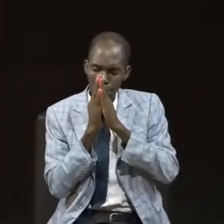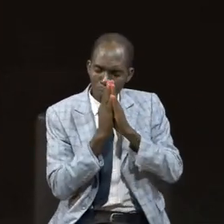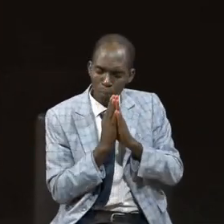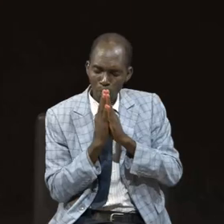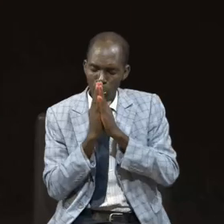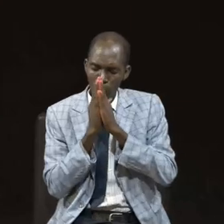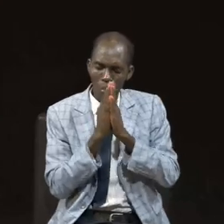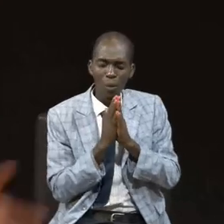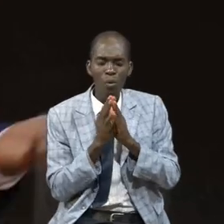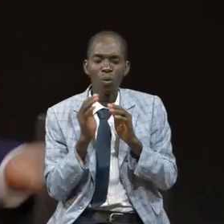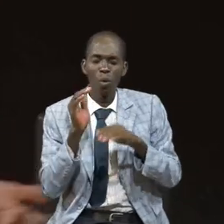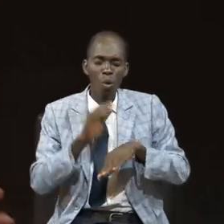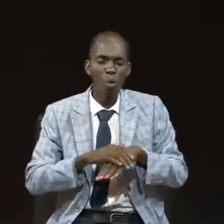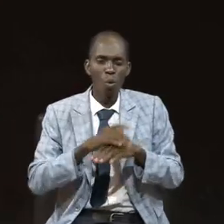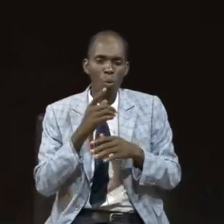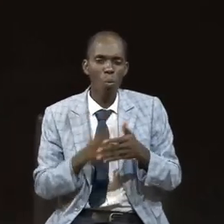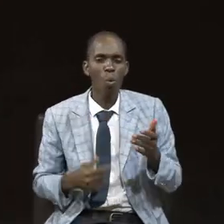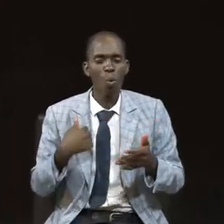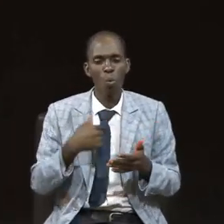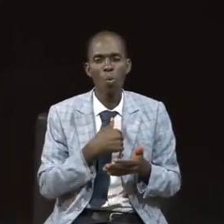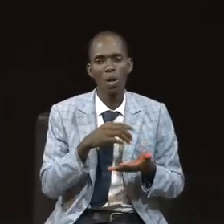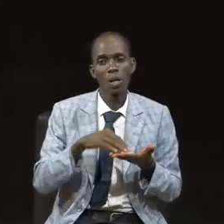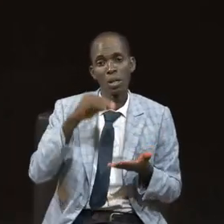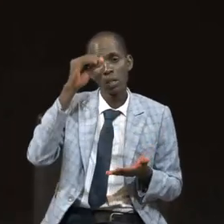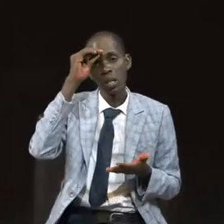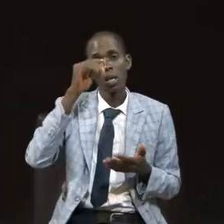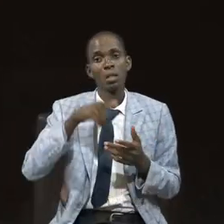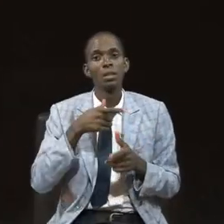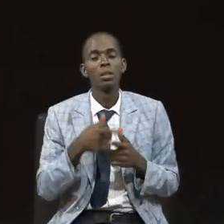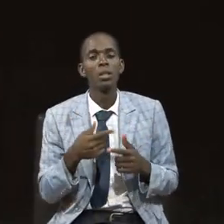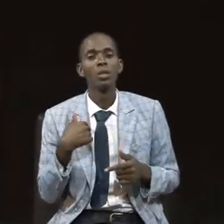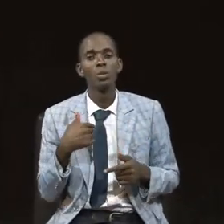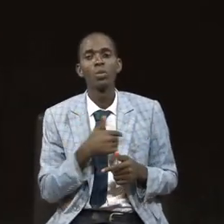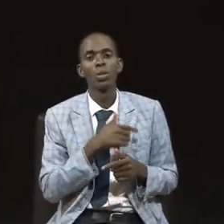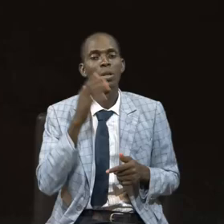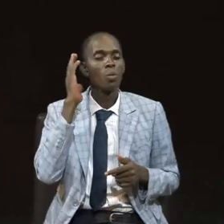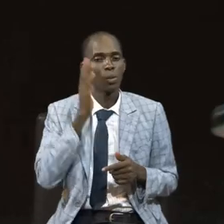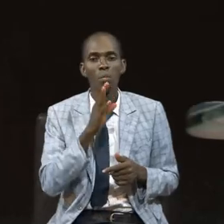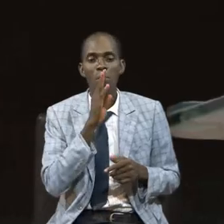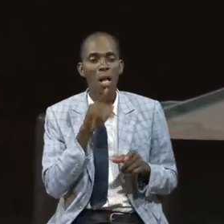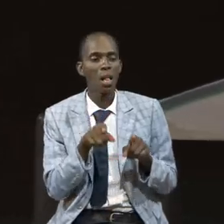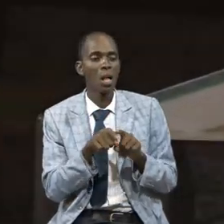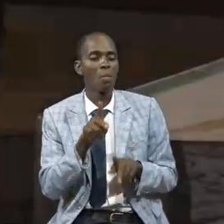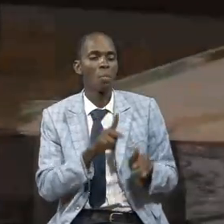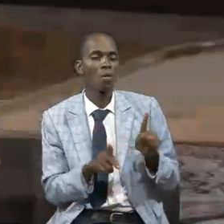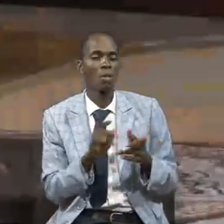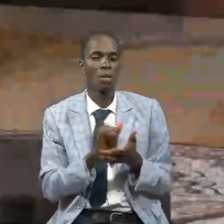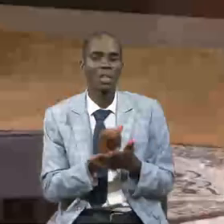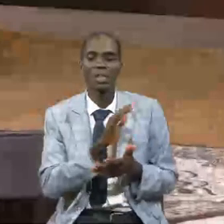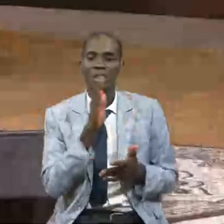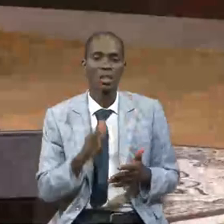miroir de la parole de Dieu. Alors nous serons comme des gens qui n'ont pas de miroir. J'ai lu d'un homme